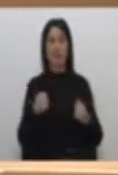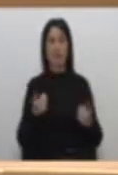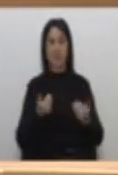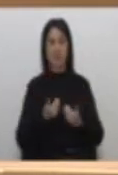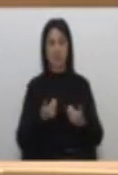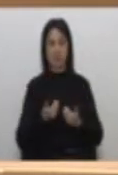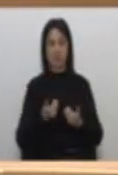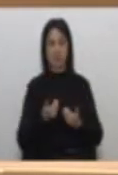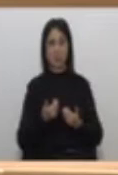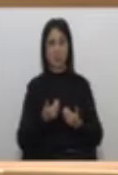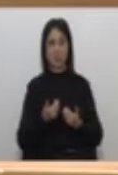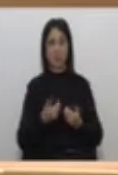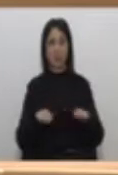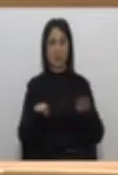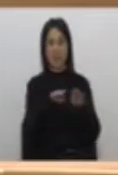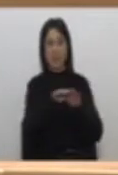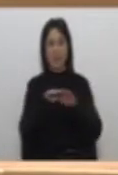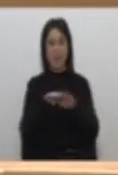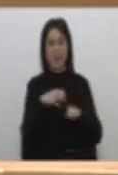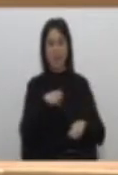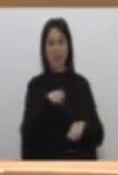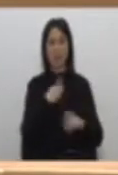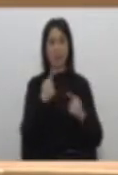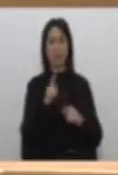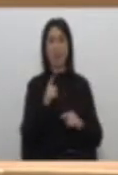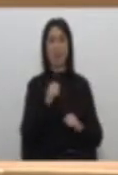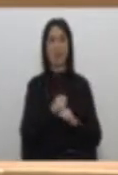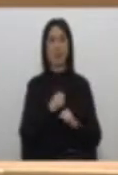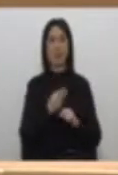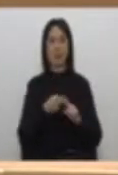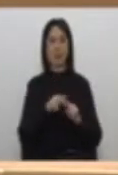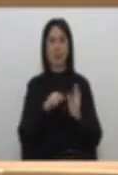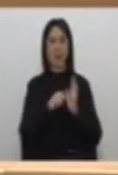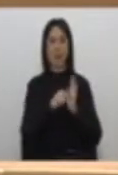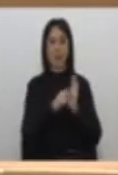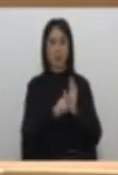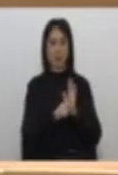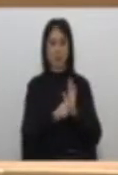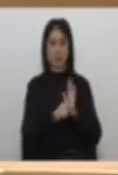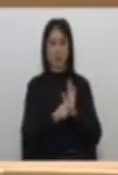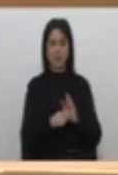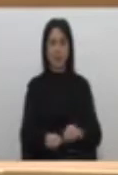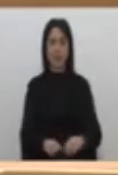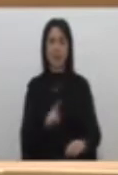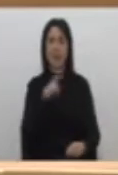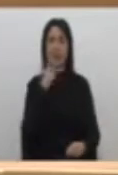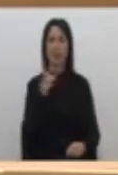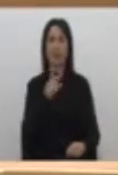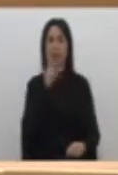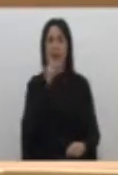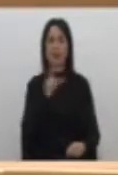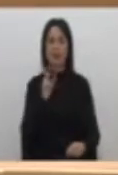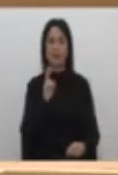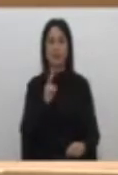სიცოცხლე თანაბრად მნიშვნელოვანი არის. რატომ ვაკეთებ ამაზე ხაზგასმას? რა თქმა უნდა, ადამიანები,